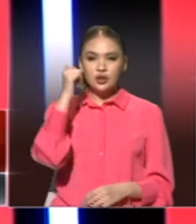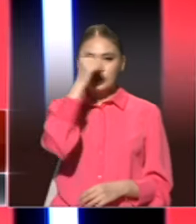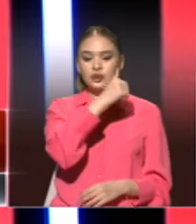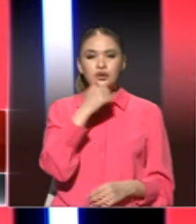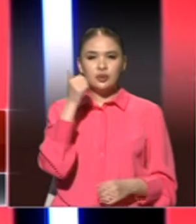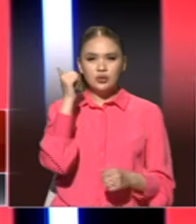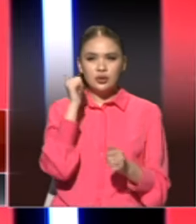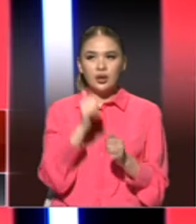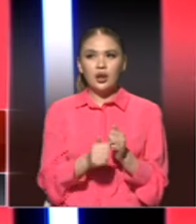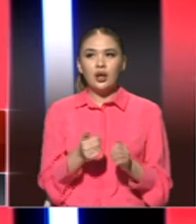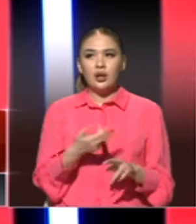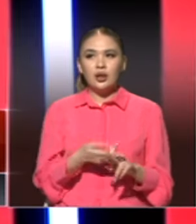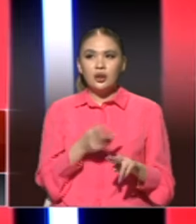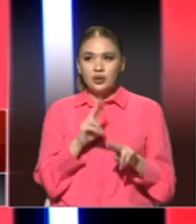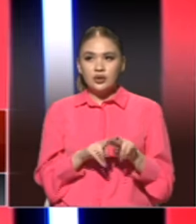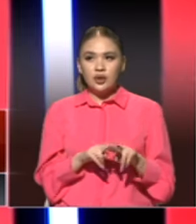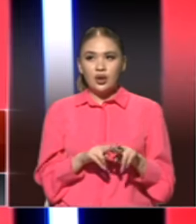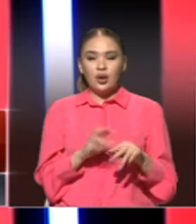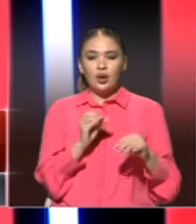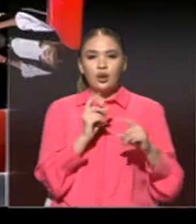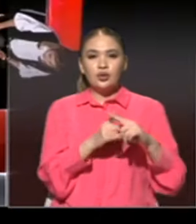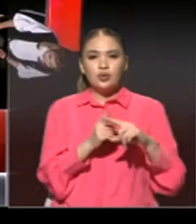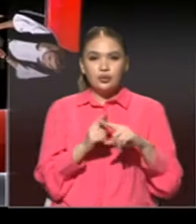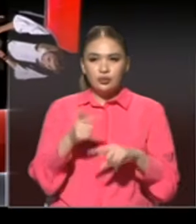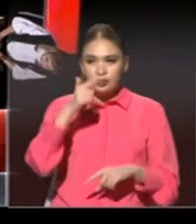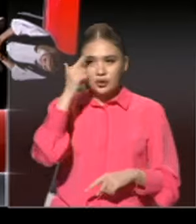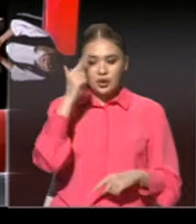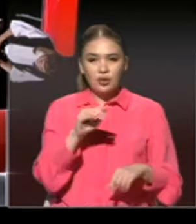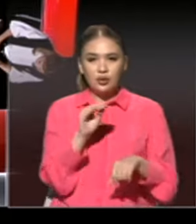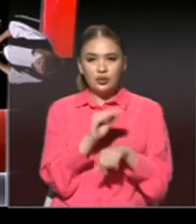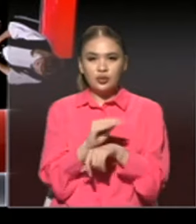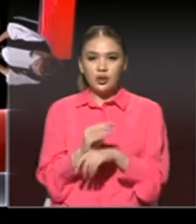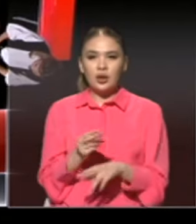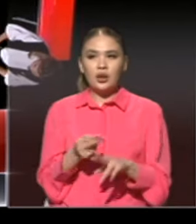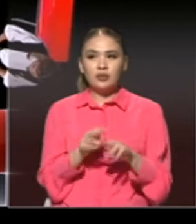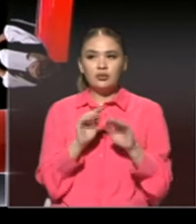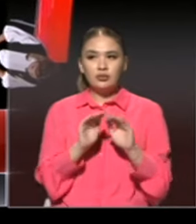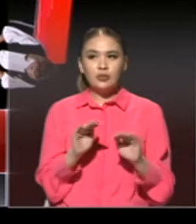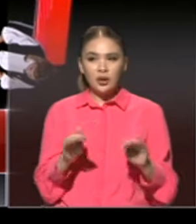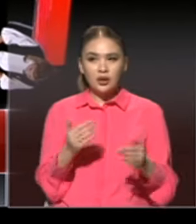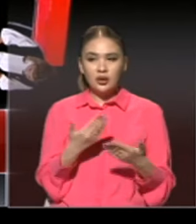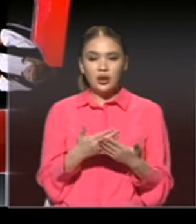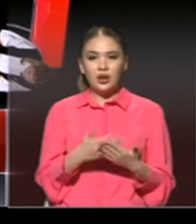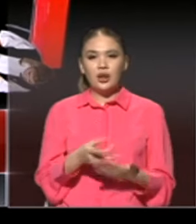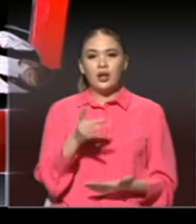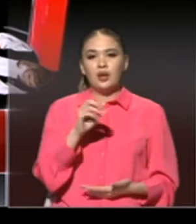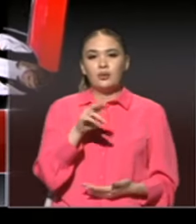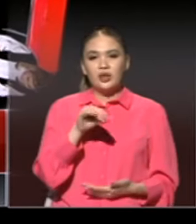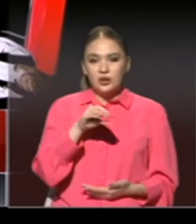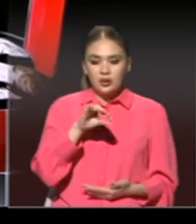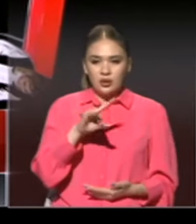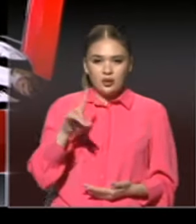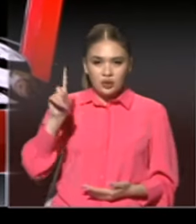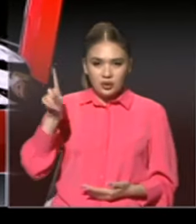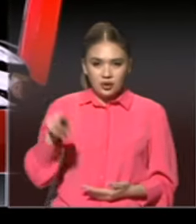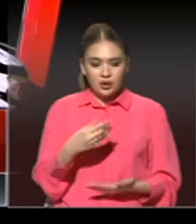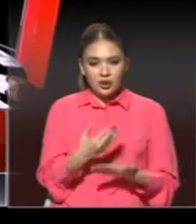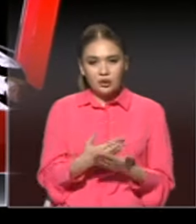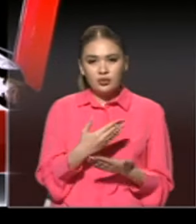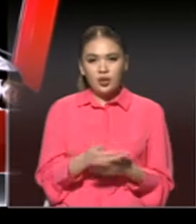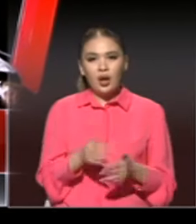жылдар бойы жаңағы қосымша білім алуға мүмкіндіктері бар. Сабақтан тыс уақытта керек десеңіз репетитор жалдайды. Ал ауыл